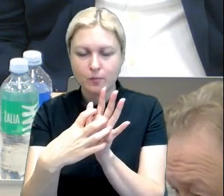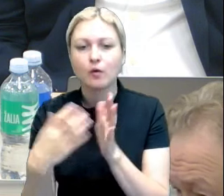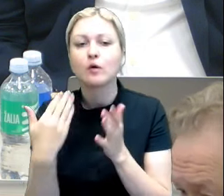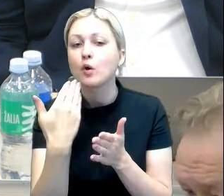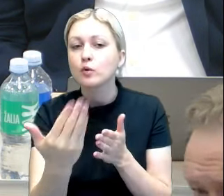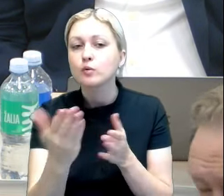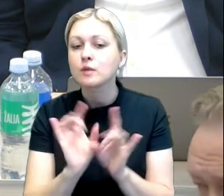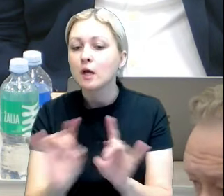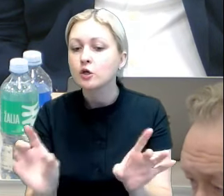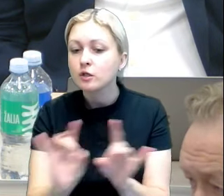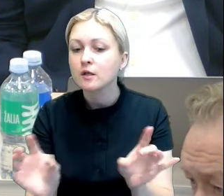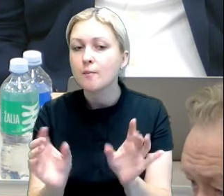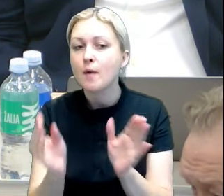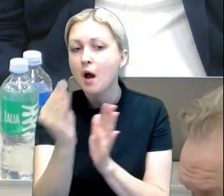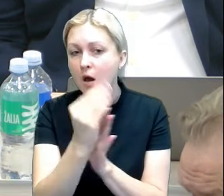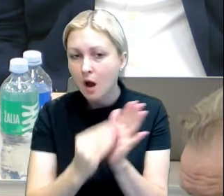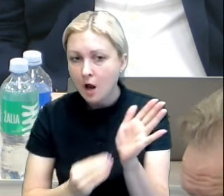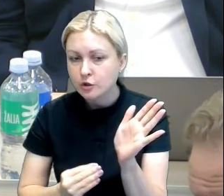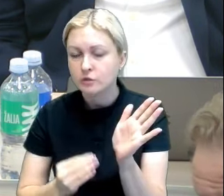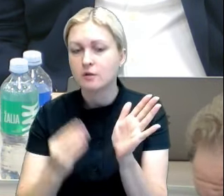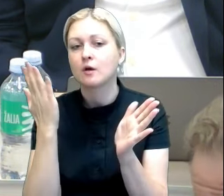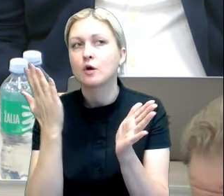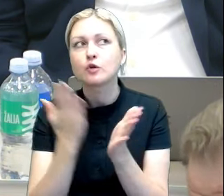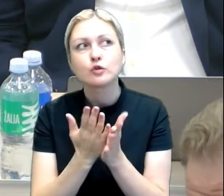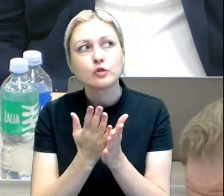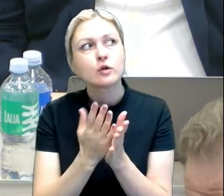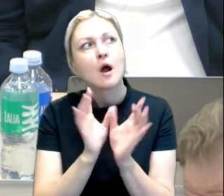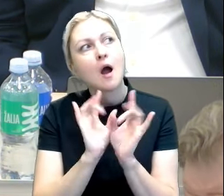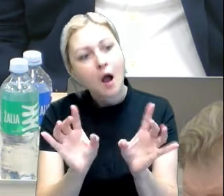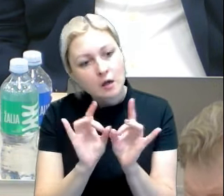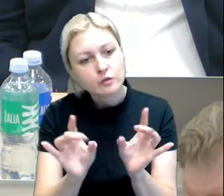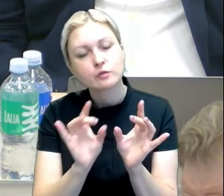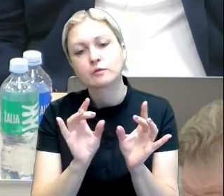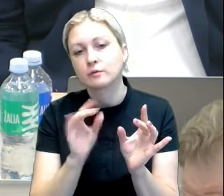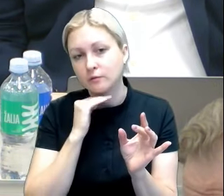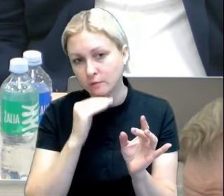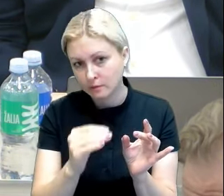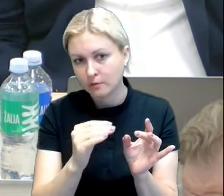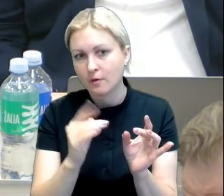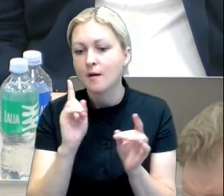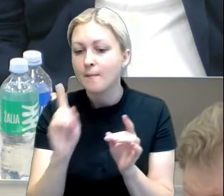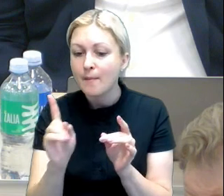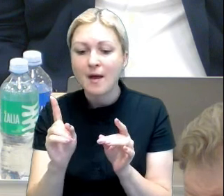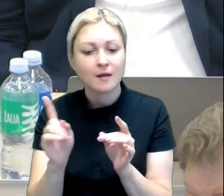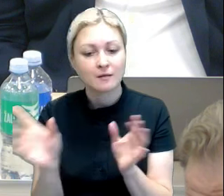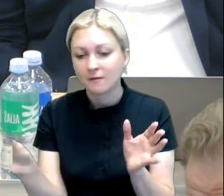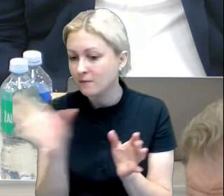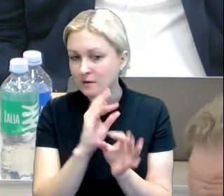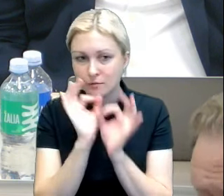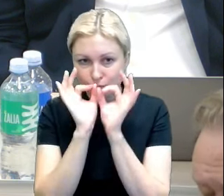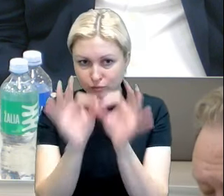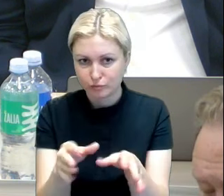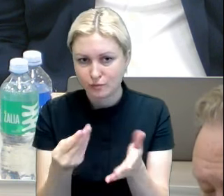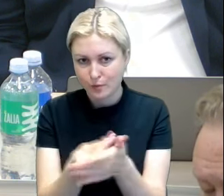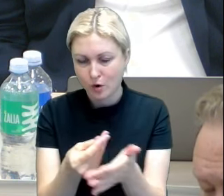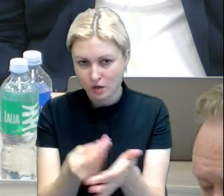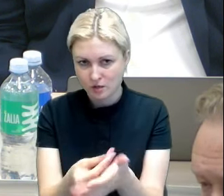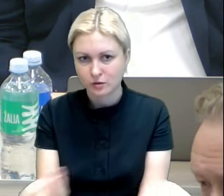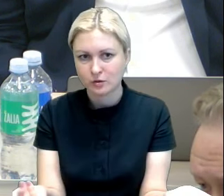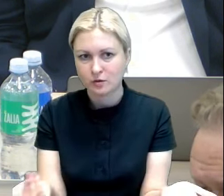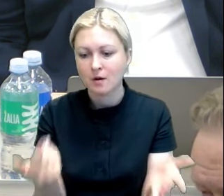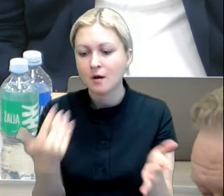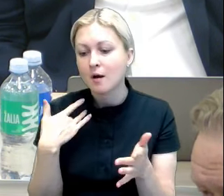labai gražų fasadą ir motyvą parašot bet praktiškai visi atleidžiami yra nuo mokesčio tai tiesiog gal paprasčiau